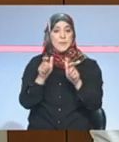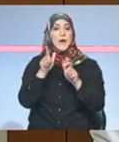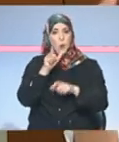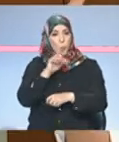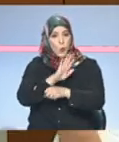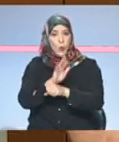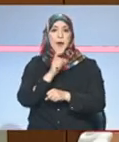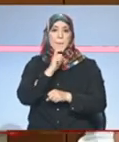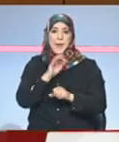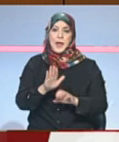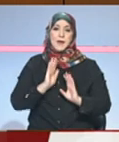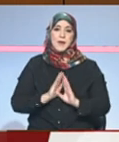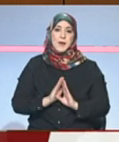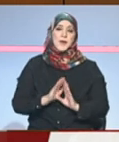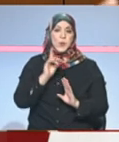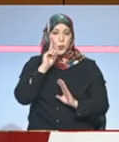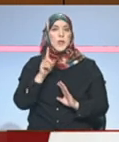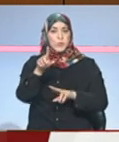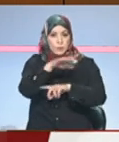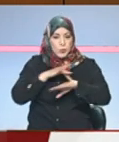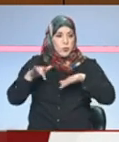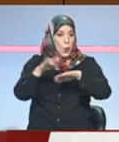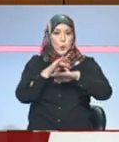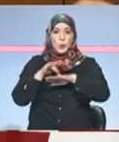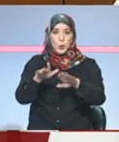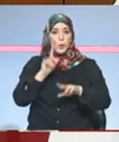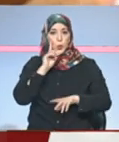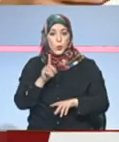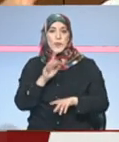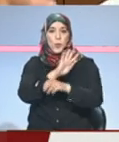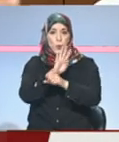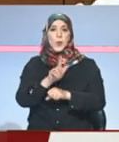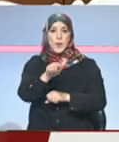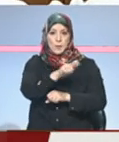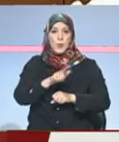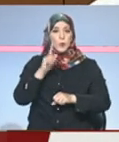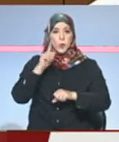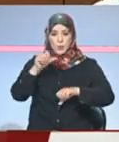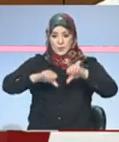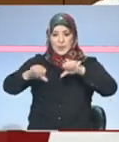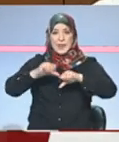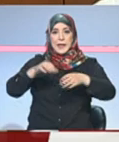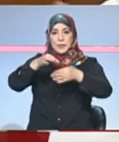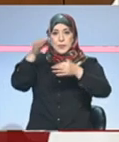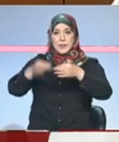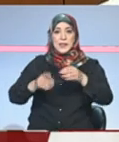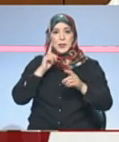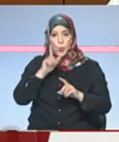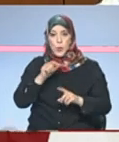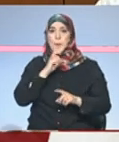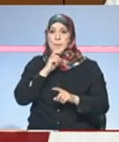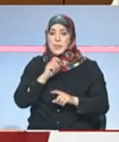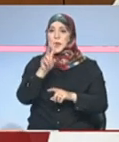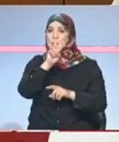مازلنا بعاد، الفيروس مازال يسيركول، وكي تشوفوا لو تو دو بوزيتيفيتي معناتها نسبه التحاليل الايجابيه في تونس مازلنا ما